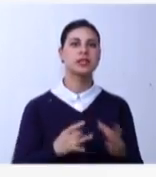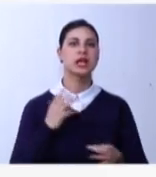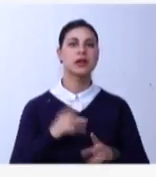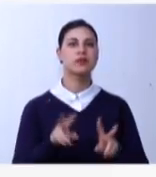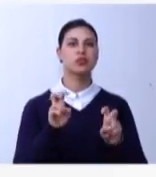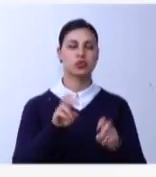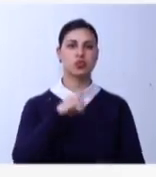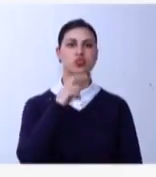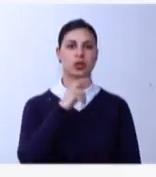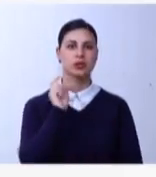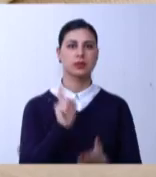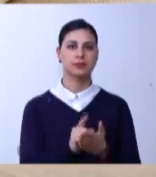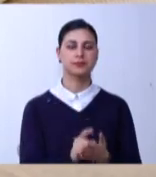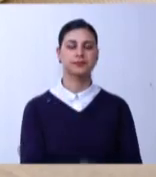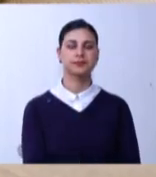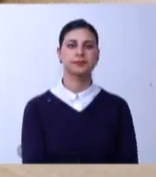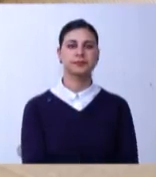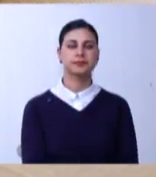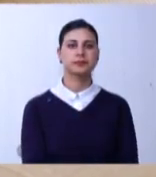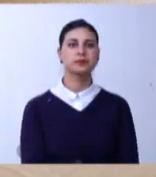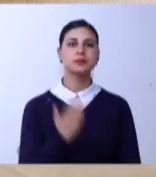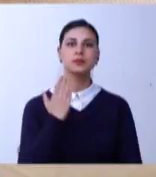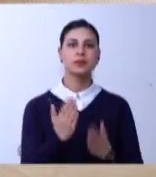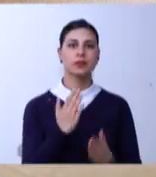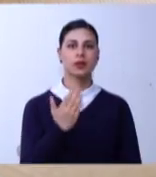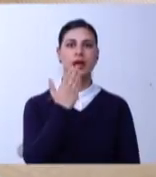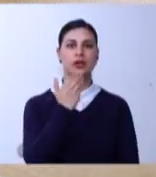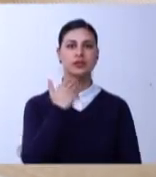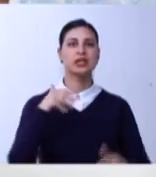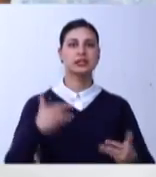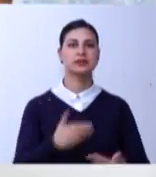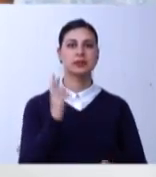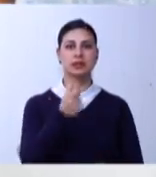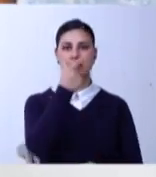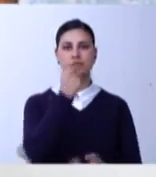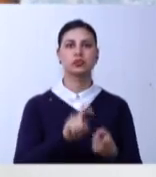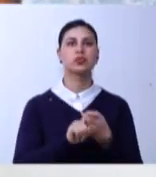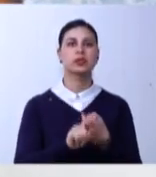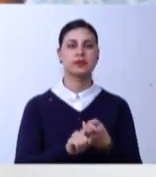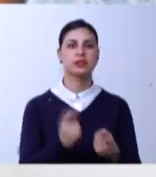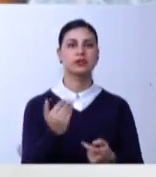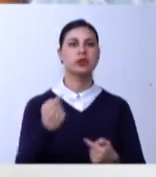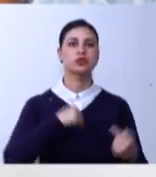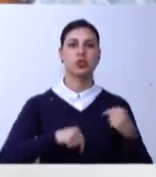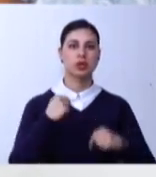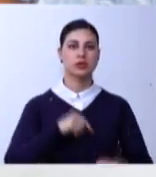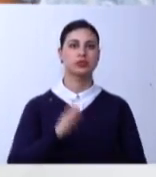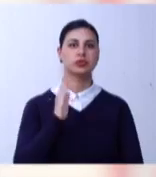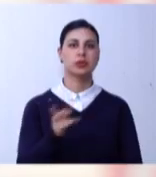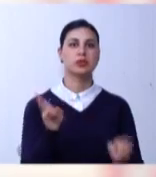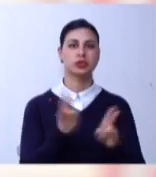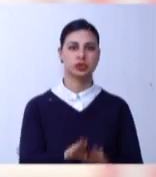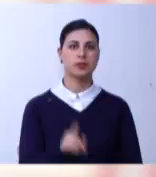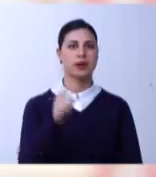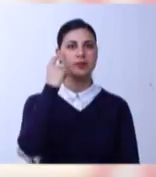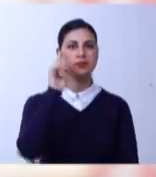სისტემა ყურადღებას მოითხოვს. თუ ადვილად ცივდებით და ვირუსული ინფექციები თქვენს ორგანიზმში დიდხანს რჩება,